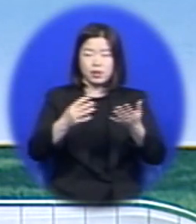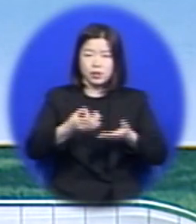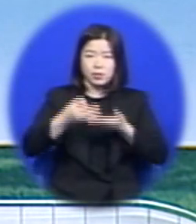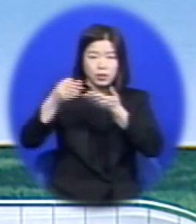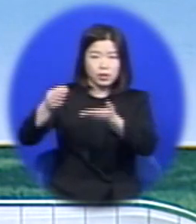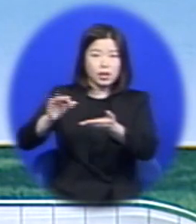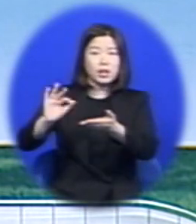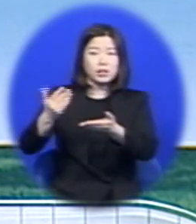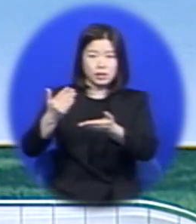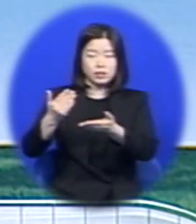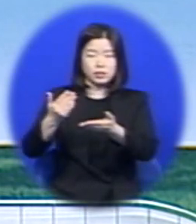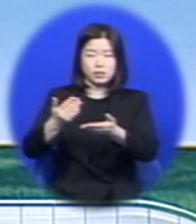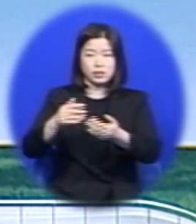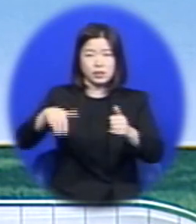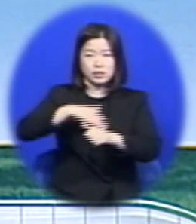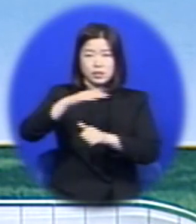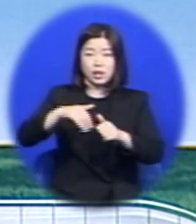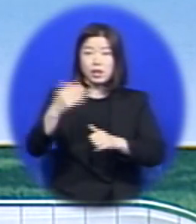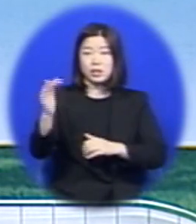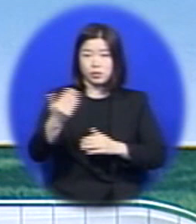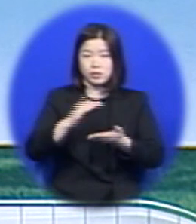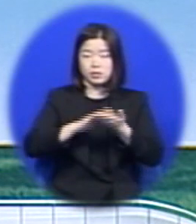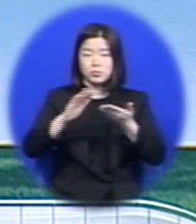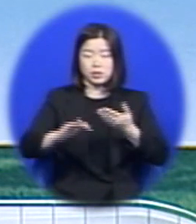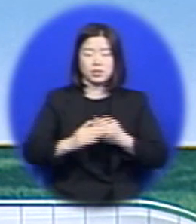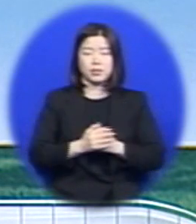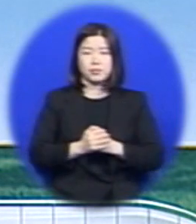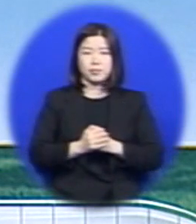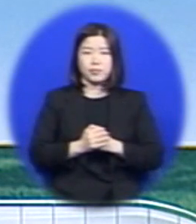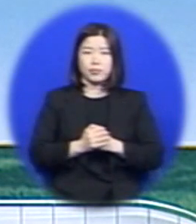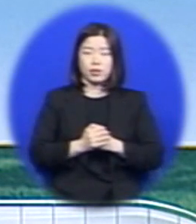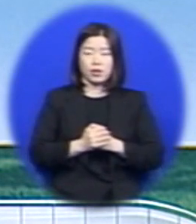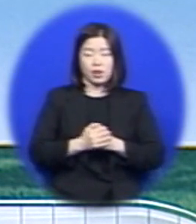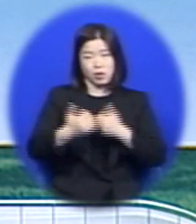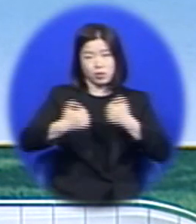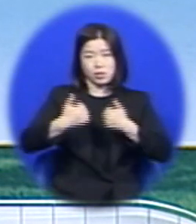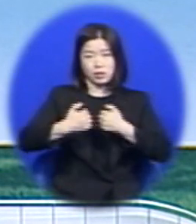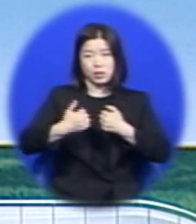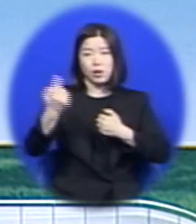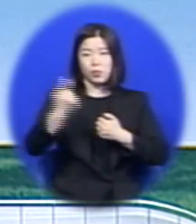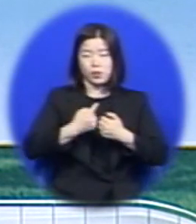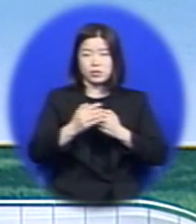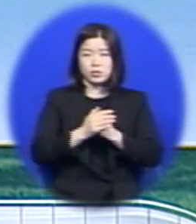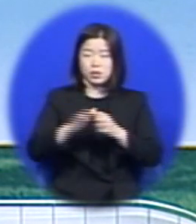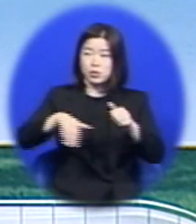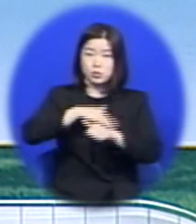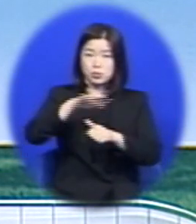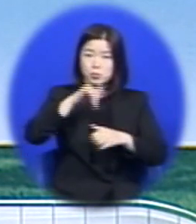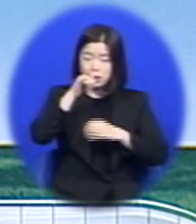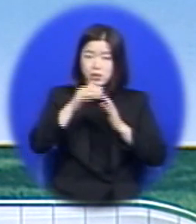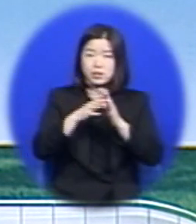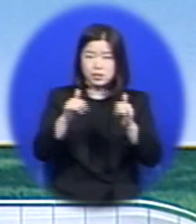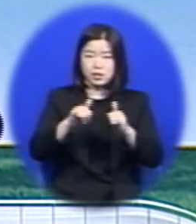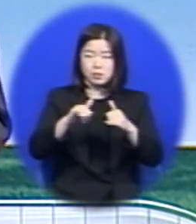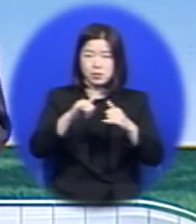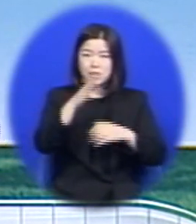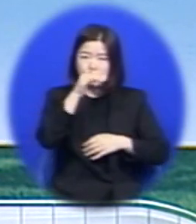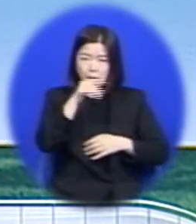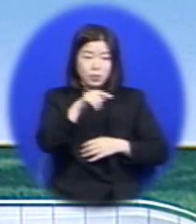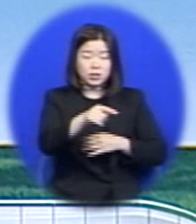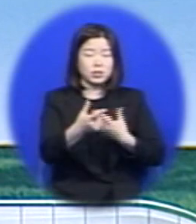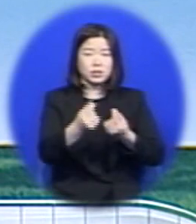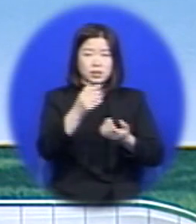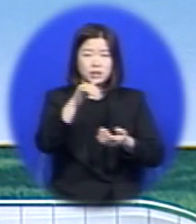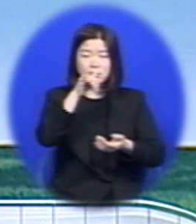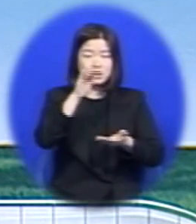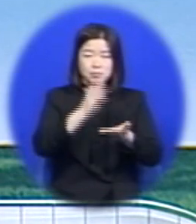납부를 해야 되는 상황에 몰렸습니다. 상담을 하러 왔습니다. 주변에 있는 사람들이 바보같이 그러고 있지